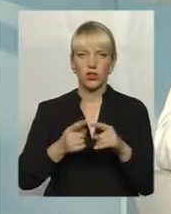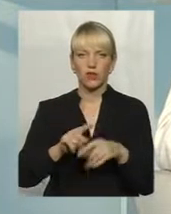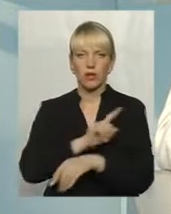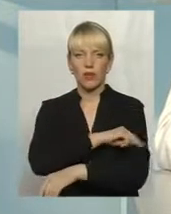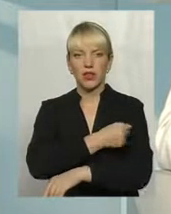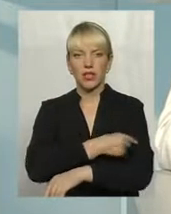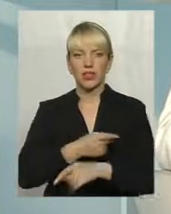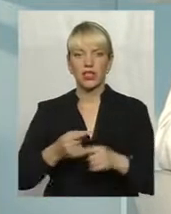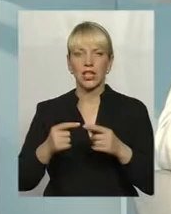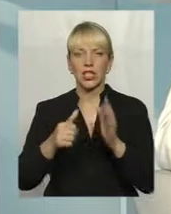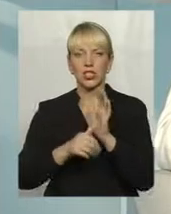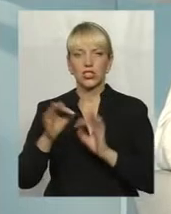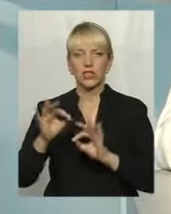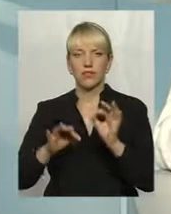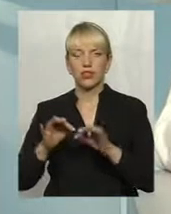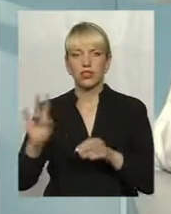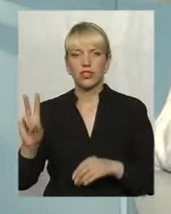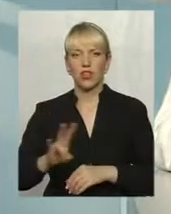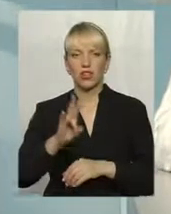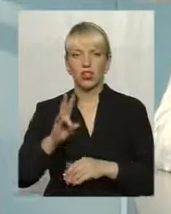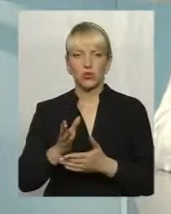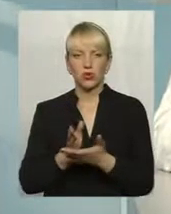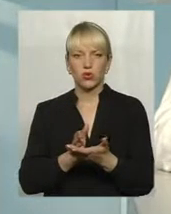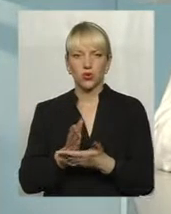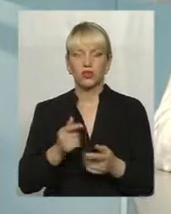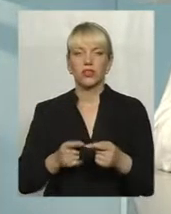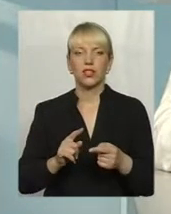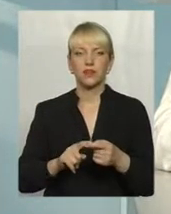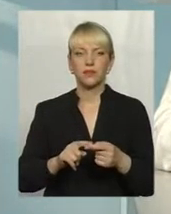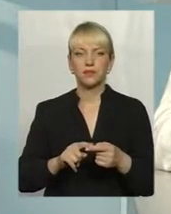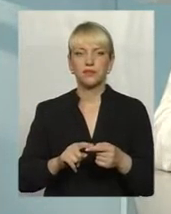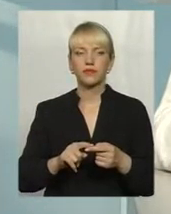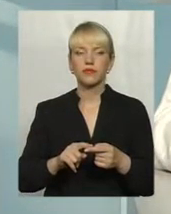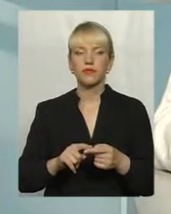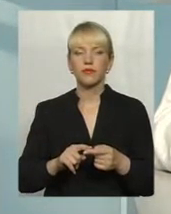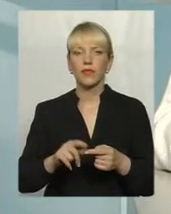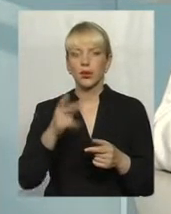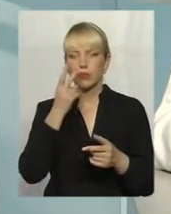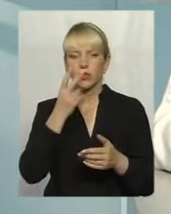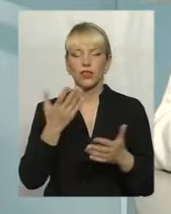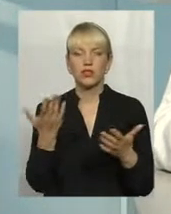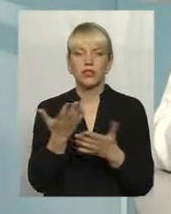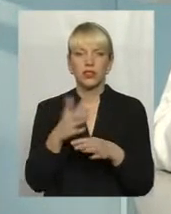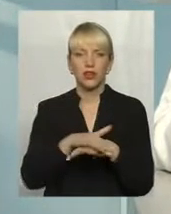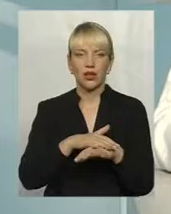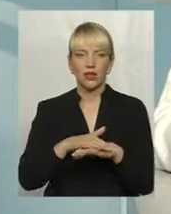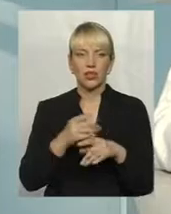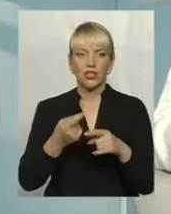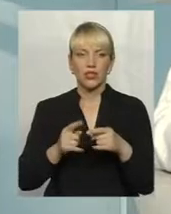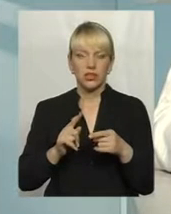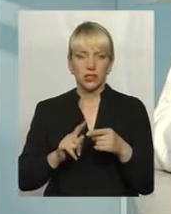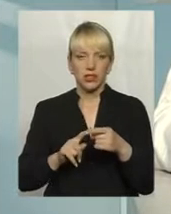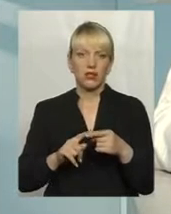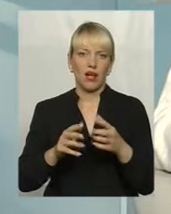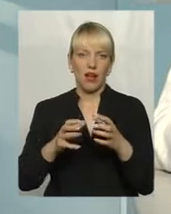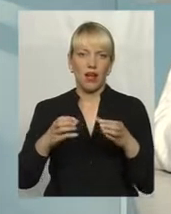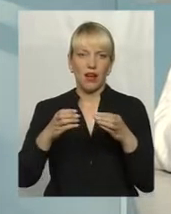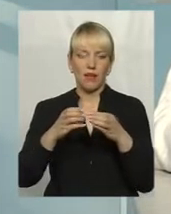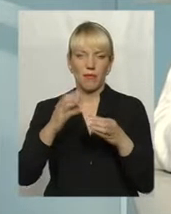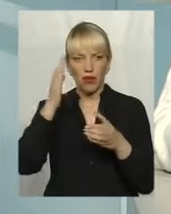медицина, 6% – священнослужителі і так далі. Тобто, власне, відображення структури суспільства і економіки – це відображення аграрної